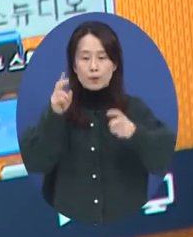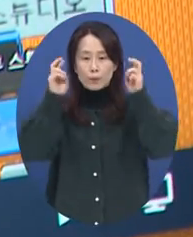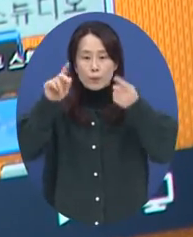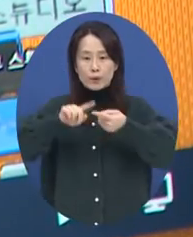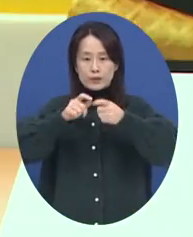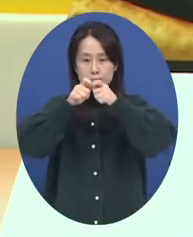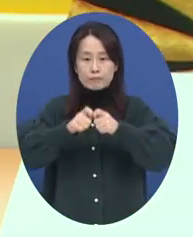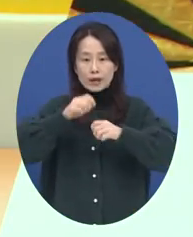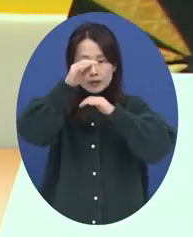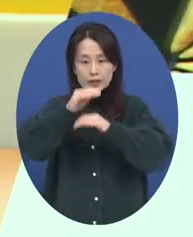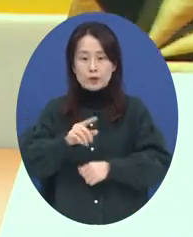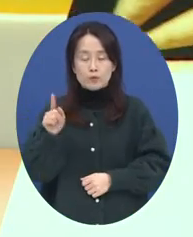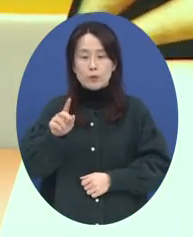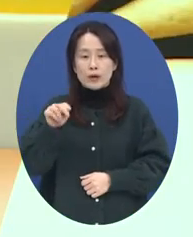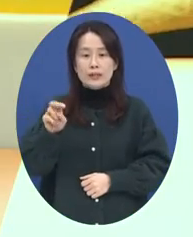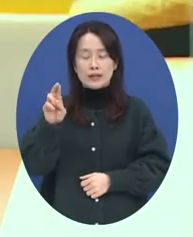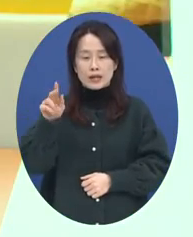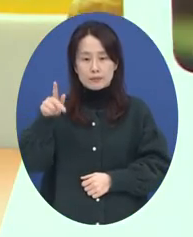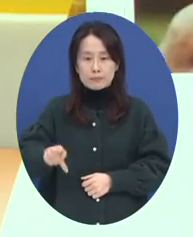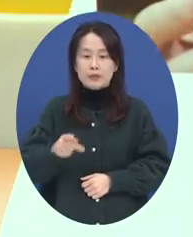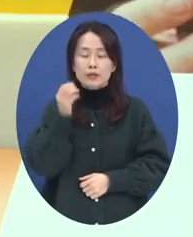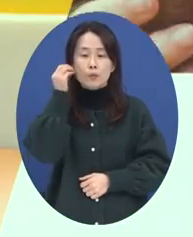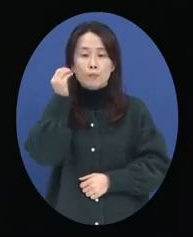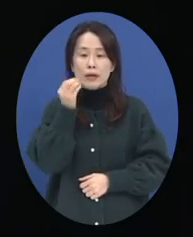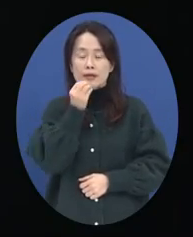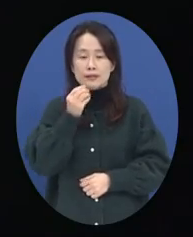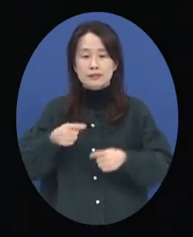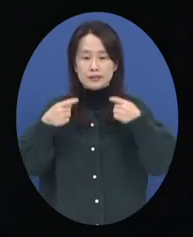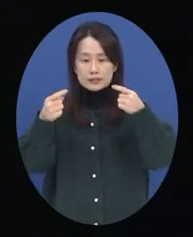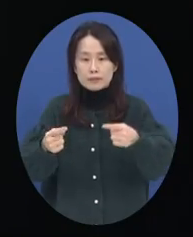참여한 기업들에 대한 자세한 내용은 NRP